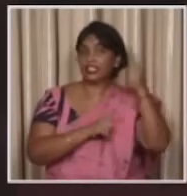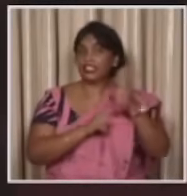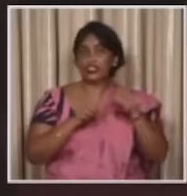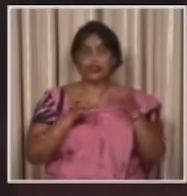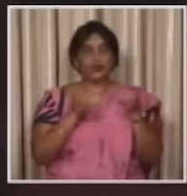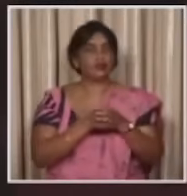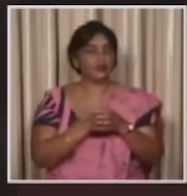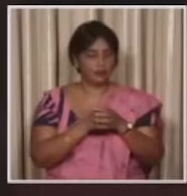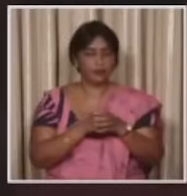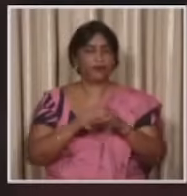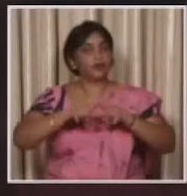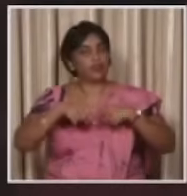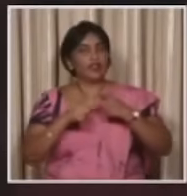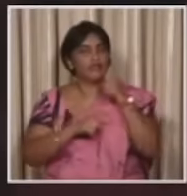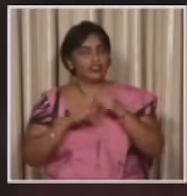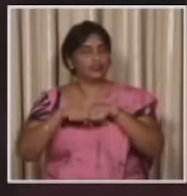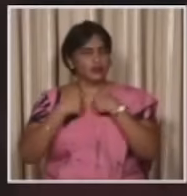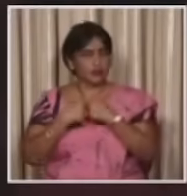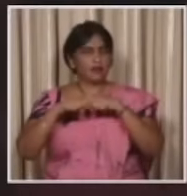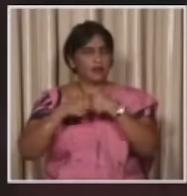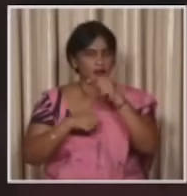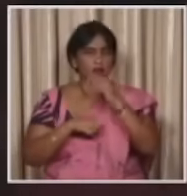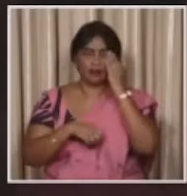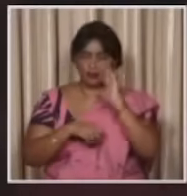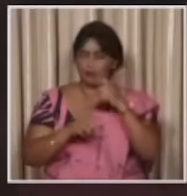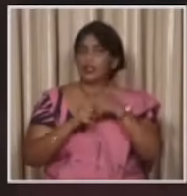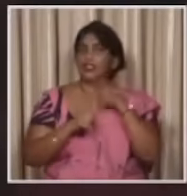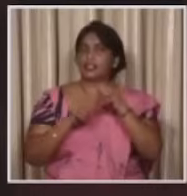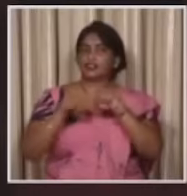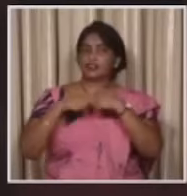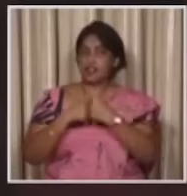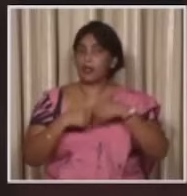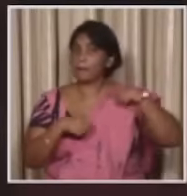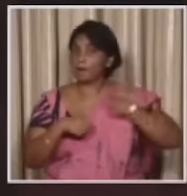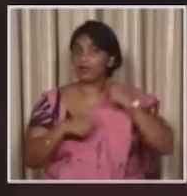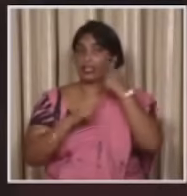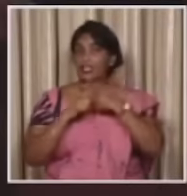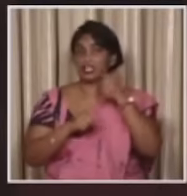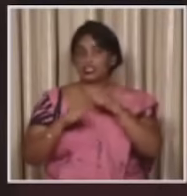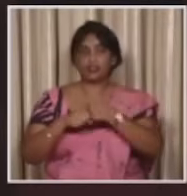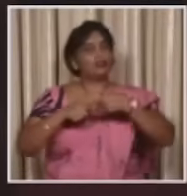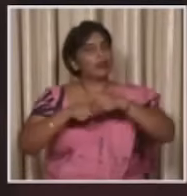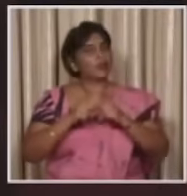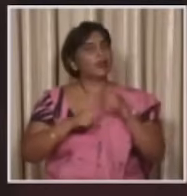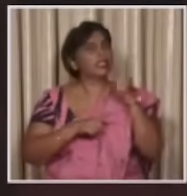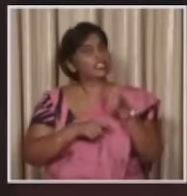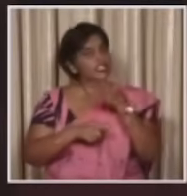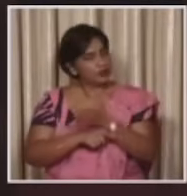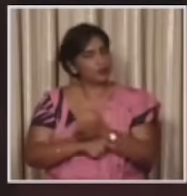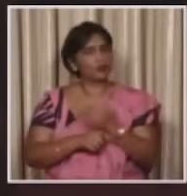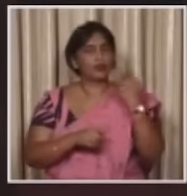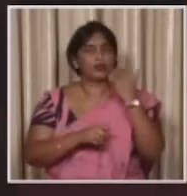සංගමය. තව ඉංජිනේරු සංගම් තියෙනවා. දැන් ස්වාධීන ඉංජිනේරුව ඉන්නවා, ජේෂ්ඨ ඉංජිනේරුව ඉන්නවා, මෙකැනිකල් ඉංජිනියර්ස්ලා ඉන්නවා,